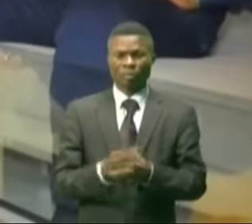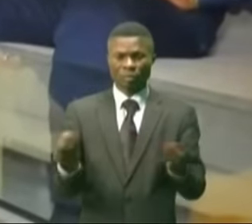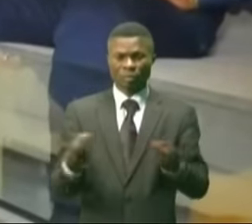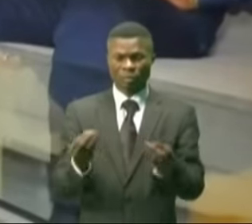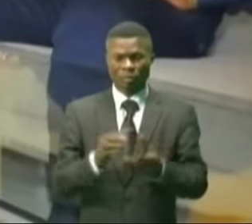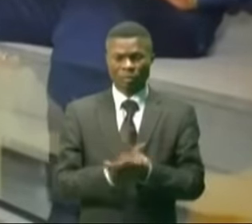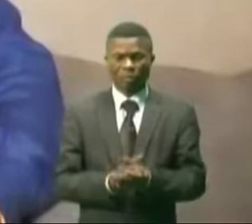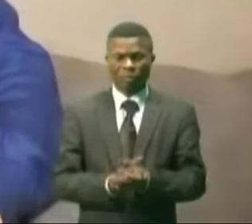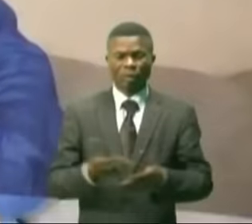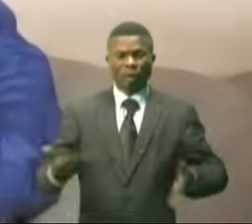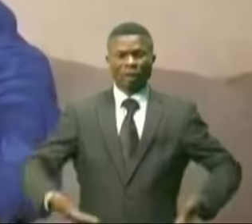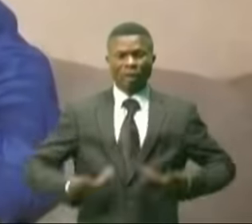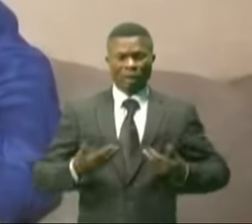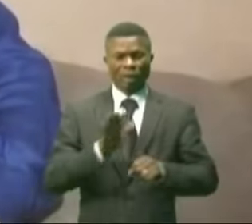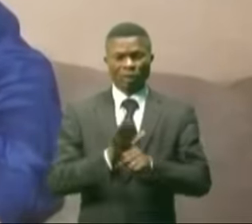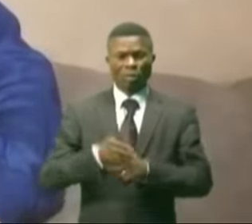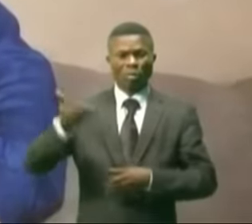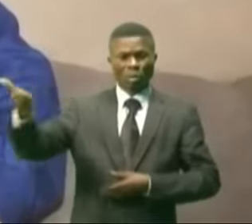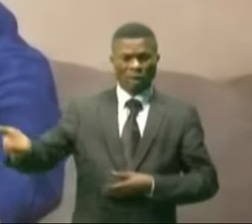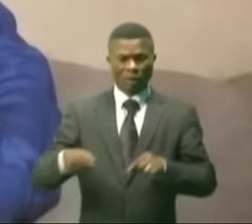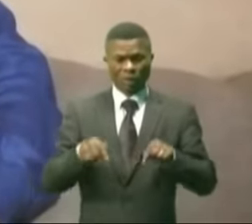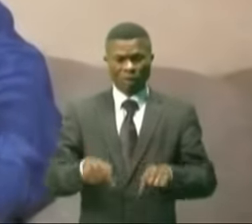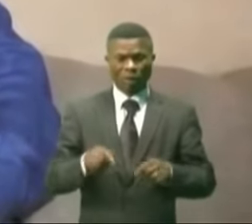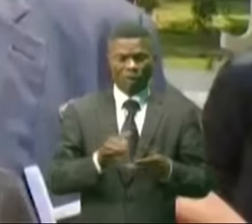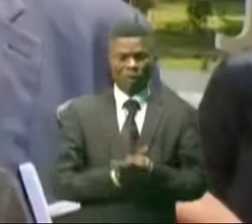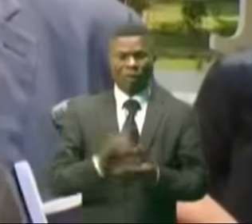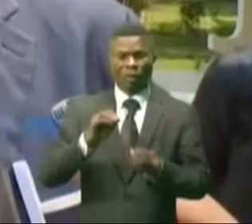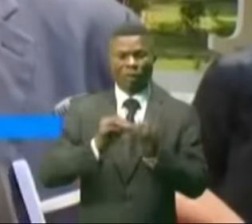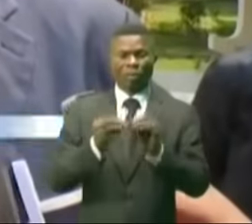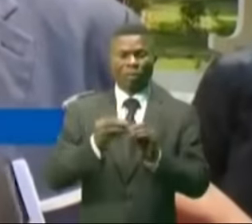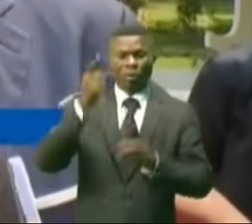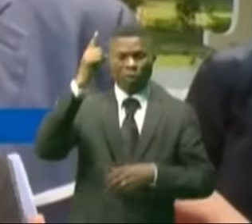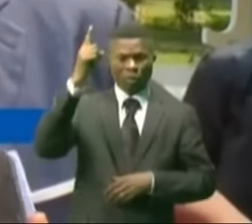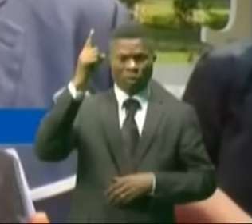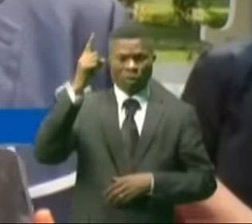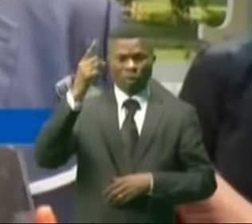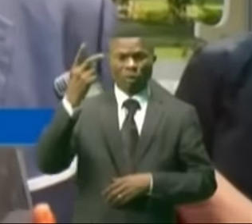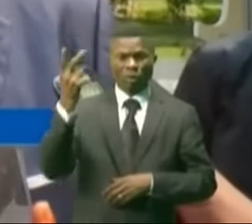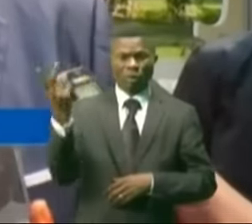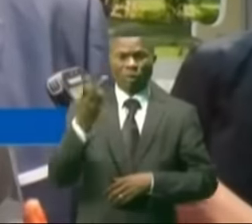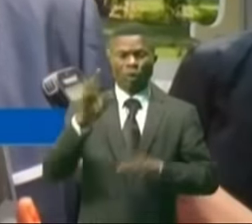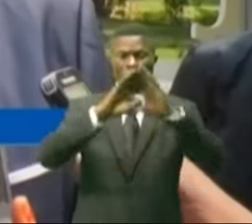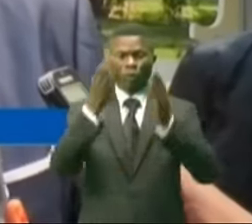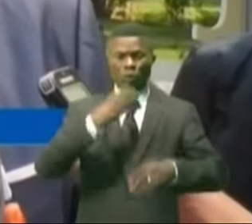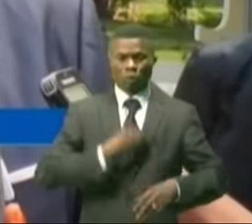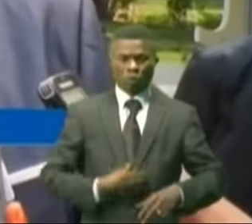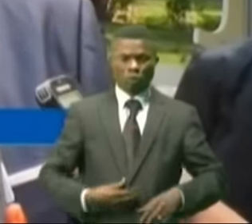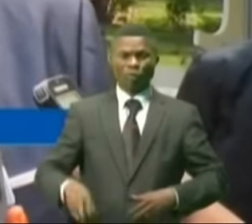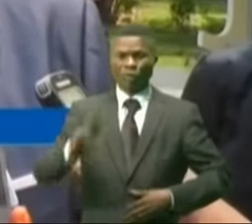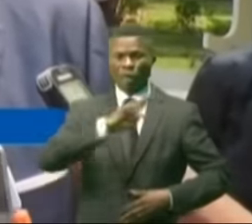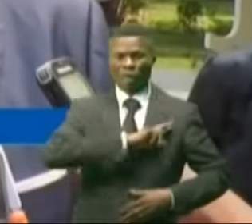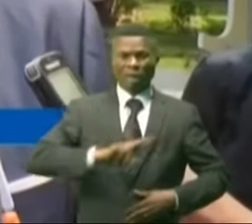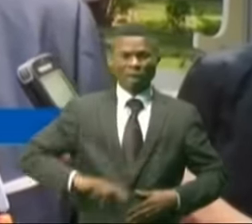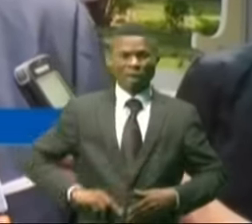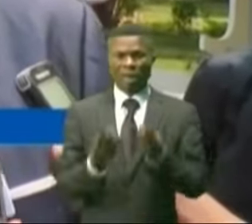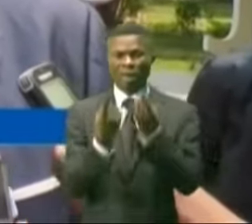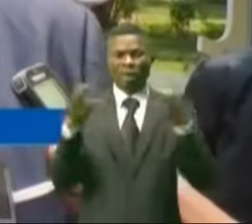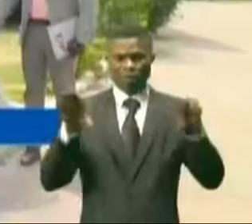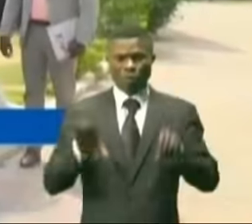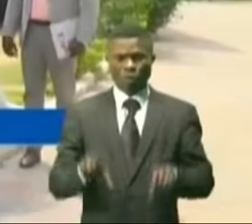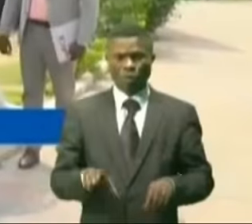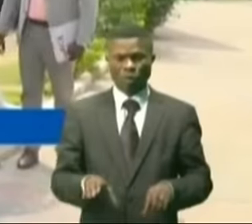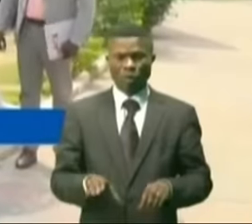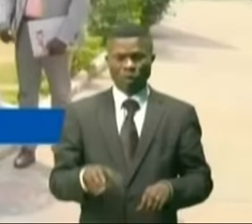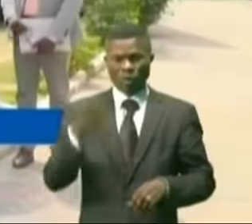c'est un grand plaisir d'accueillir le numéro 1 de tous les avocats de la République démocratique du Congo pour